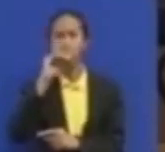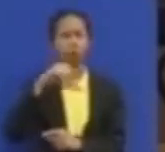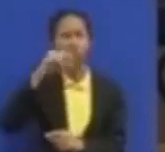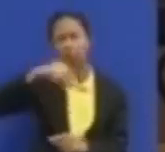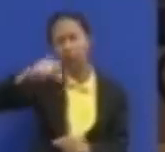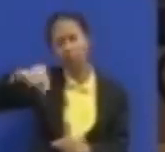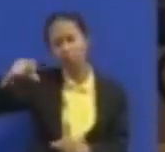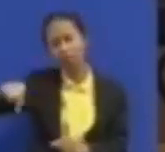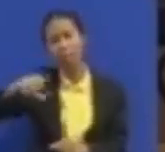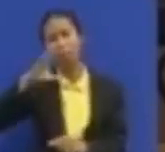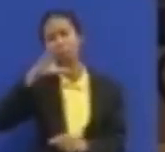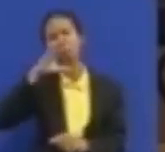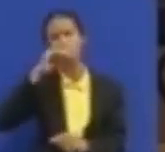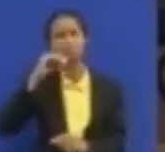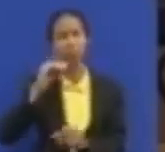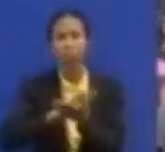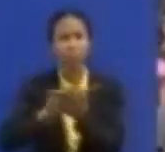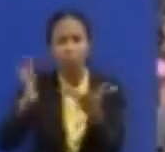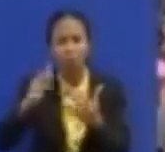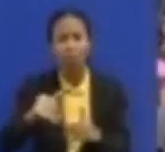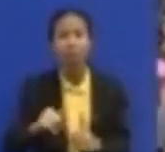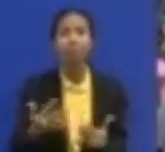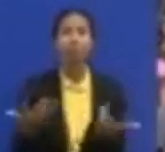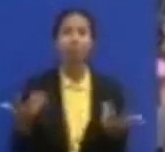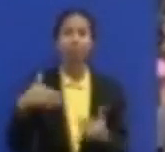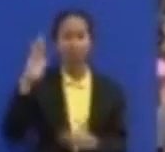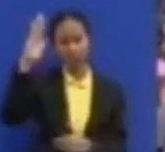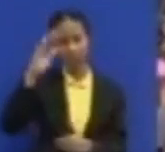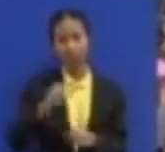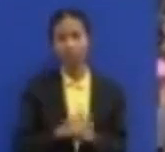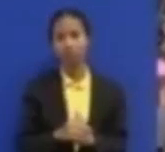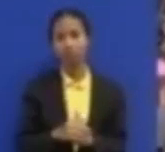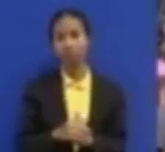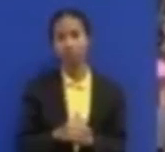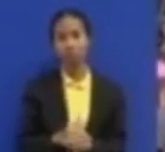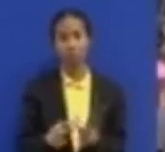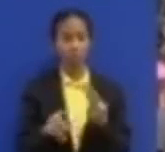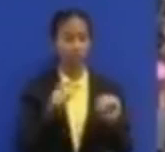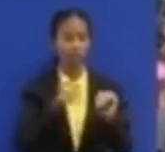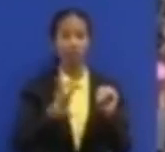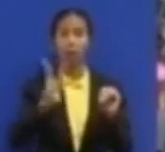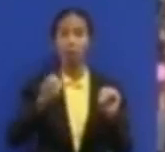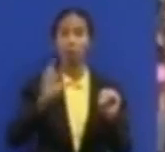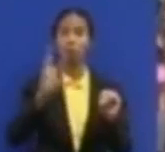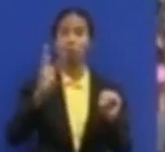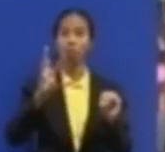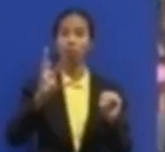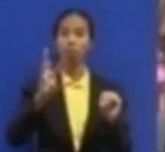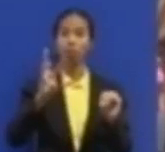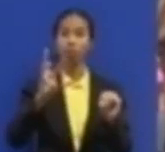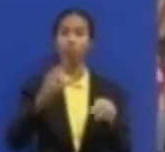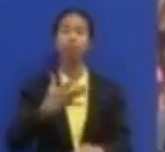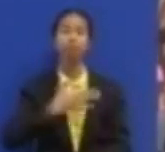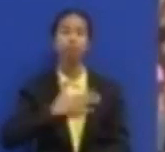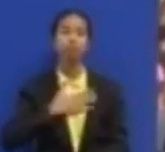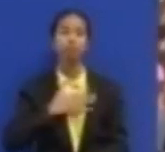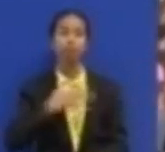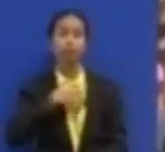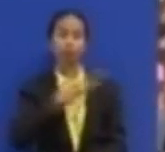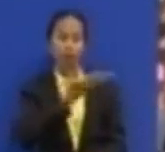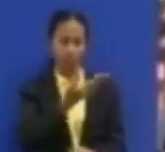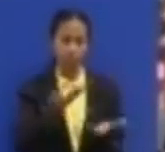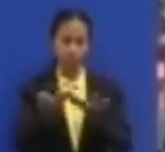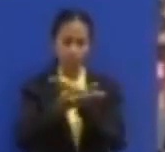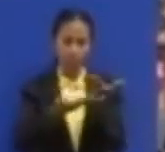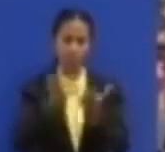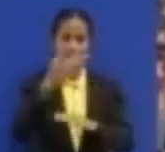เสียดสีนะครับแล้วก็ขออนุญาตท่านประธานครับตามมาตราที่66นะฮะผมอยากให้ท่านประธานเนี่ยพิจารณานะครับเห็นว่